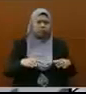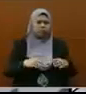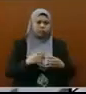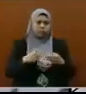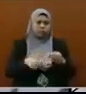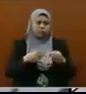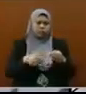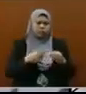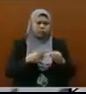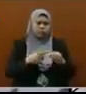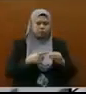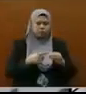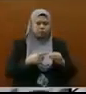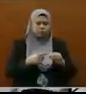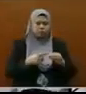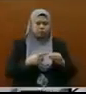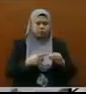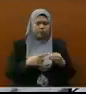nama ni,